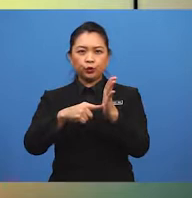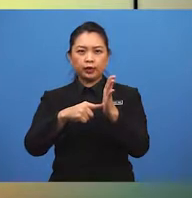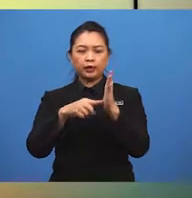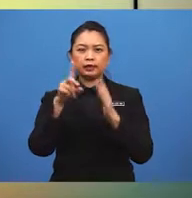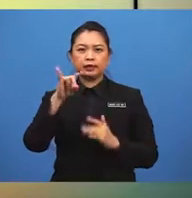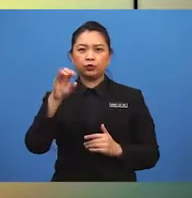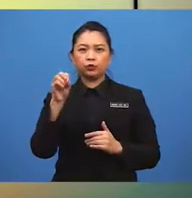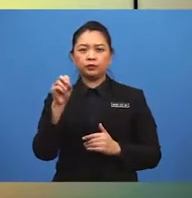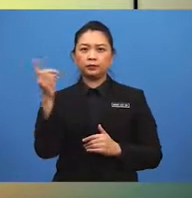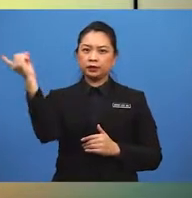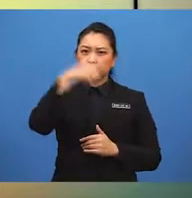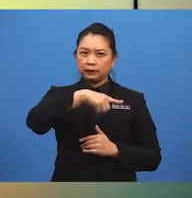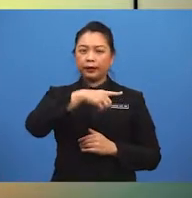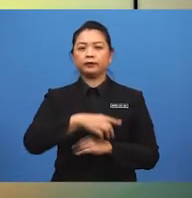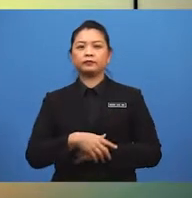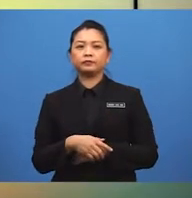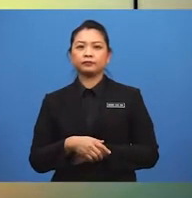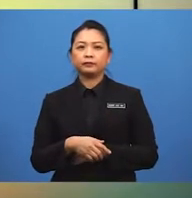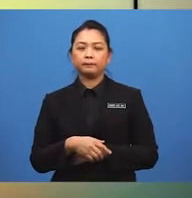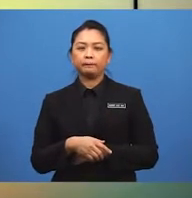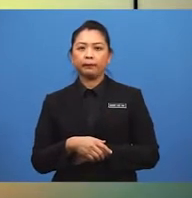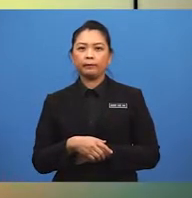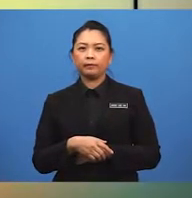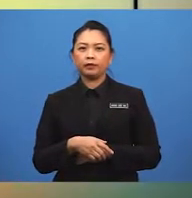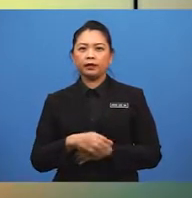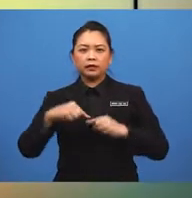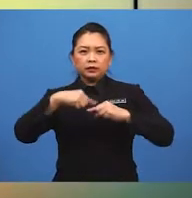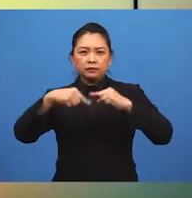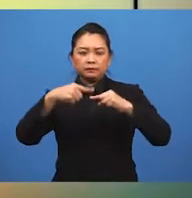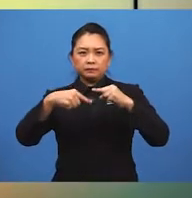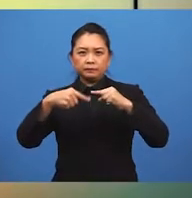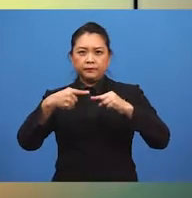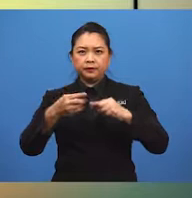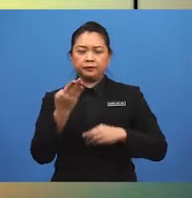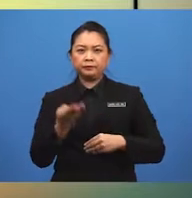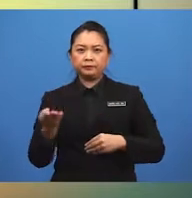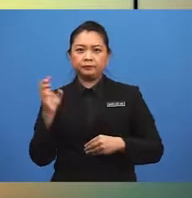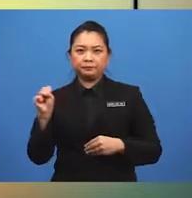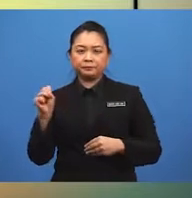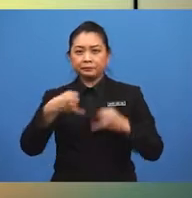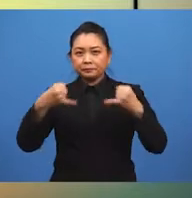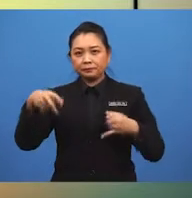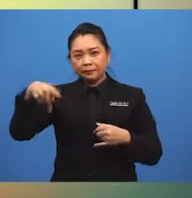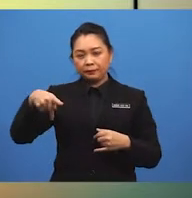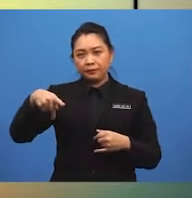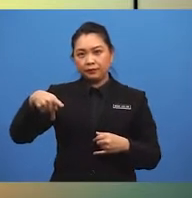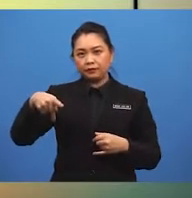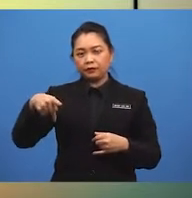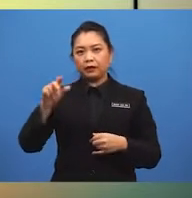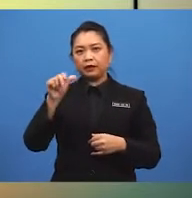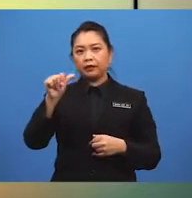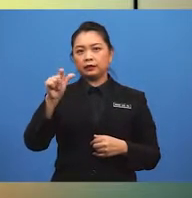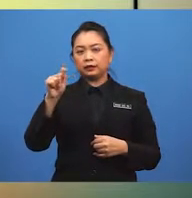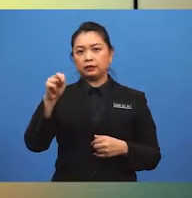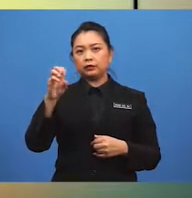menunjukkan penyambungan diod pincang ke depan. Apabila bahan semikonduktor jenis P, iaitu